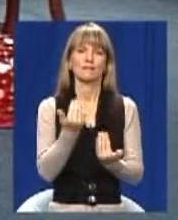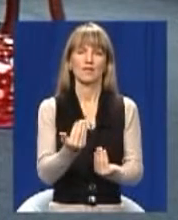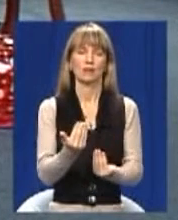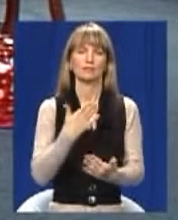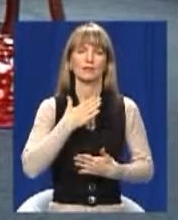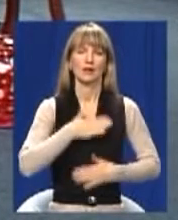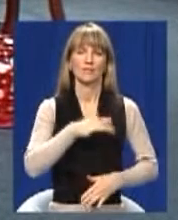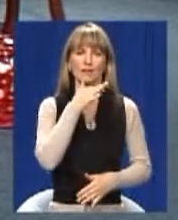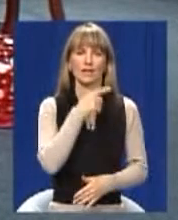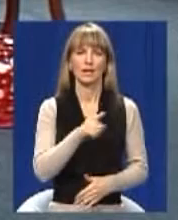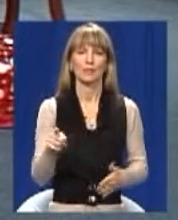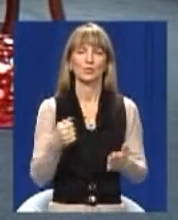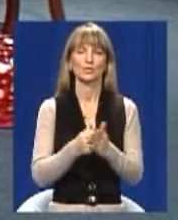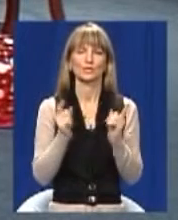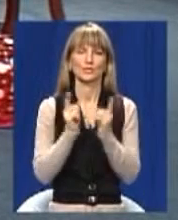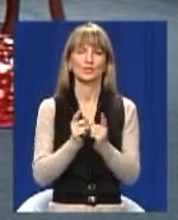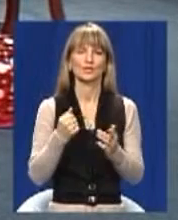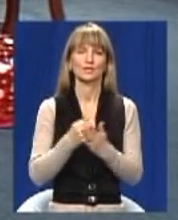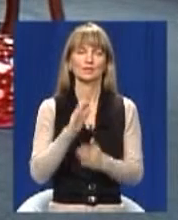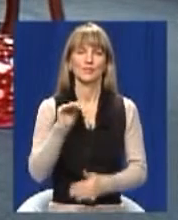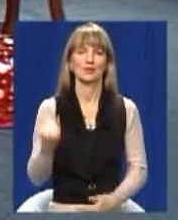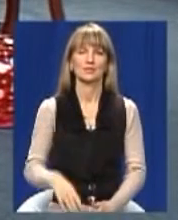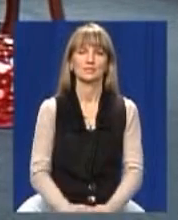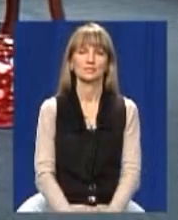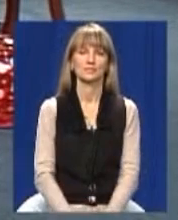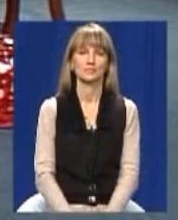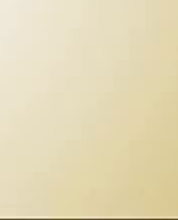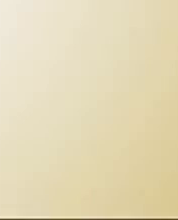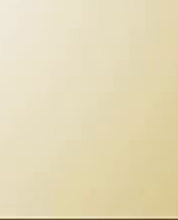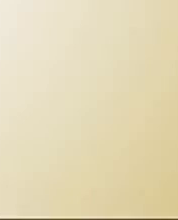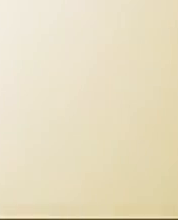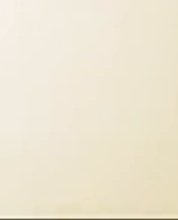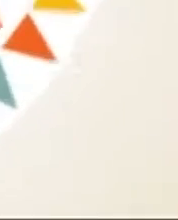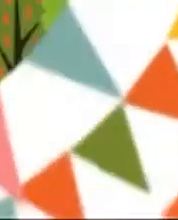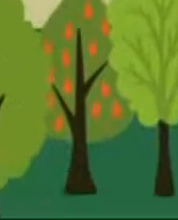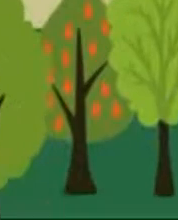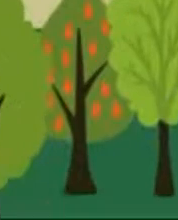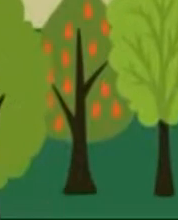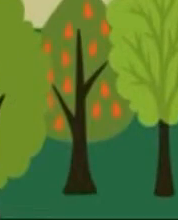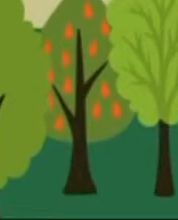приємних моментів. До зустрічі! До побачення!